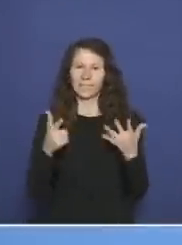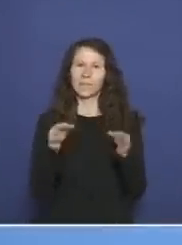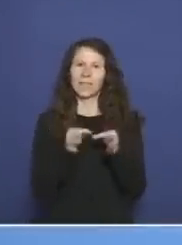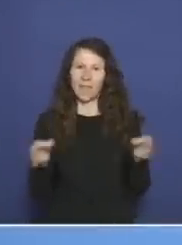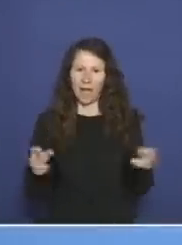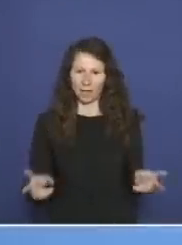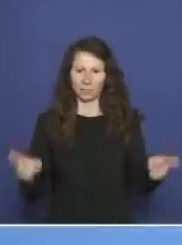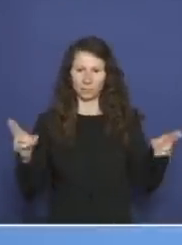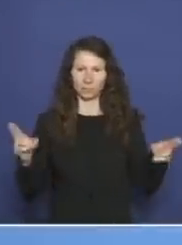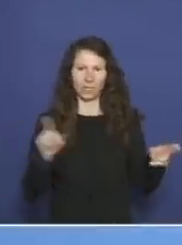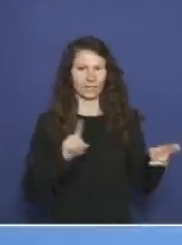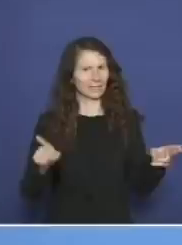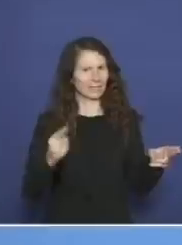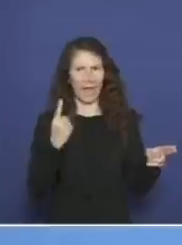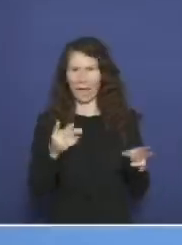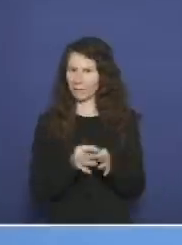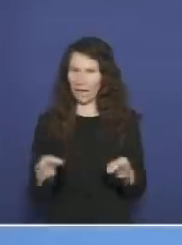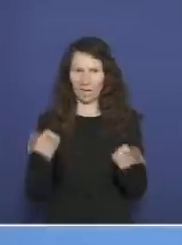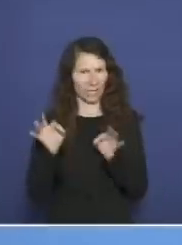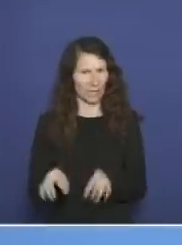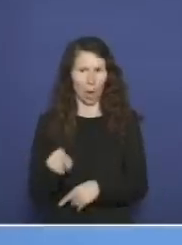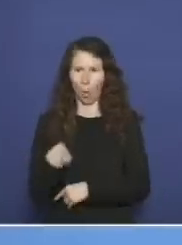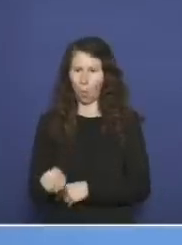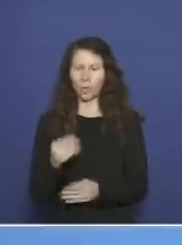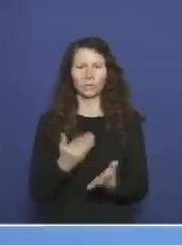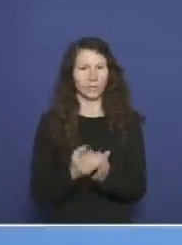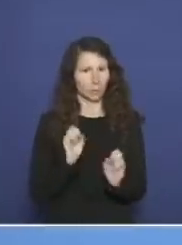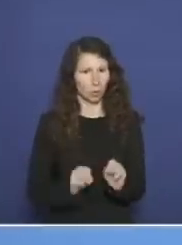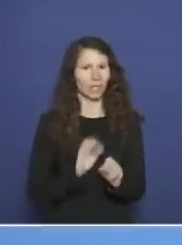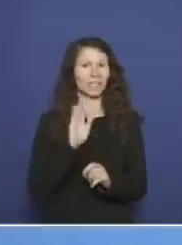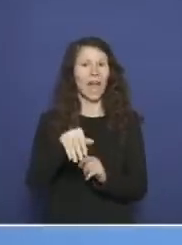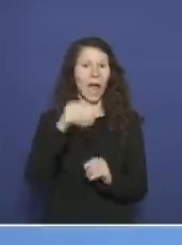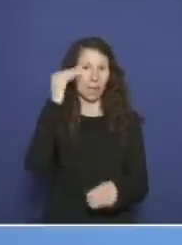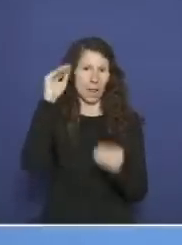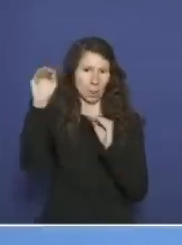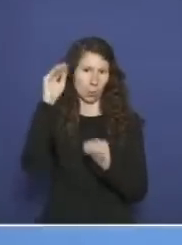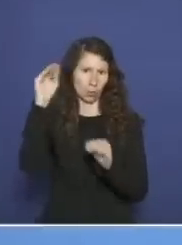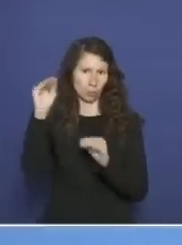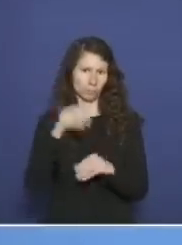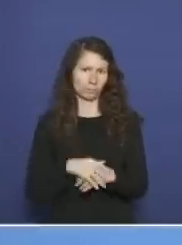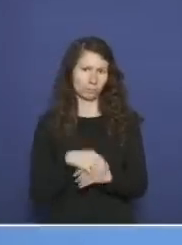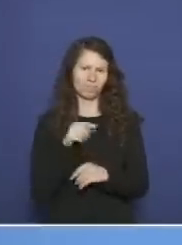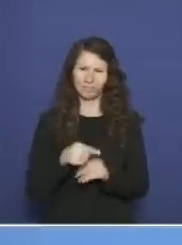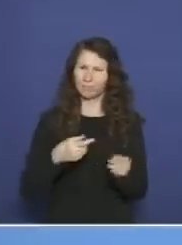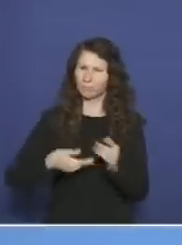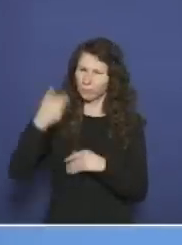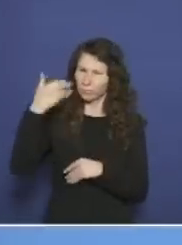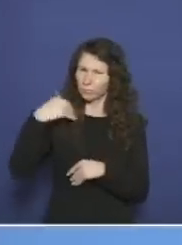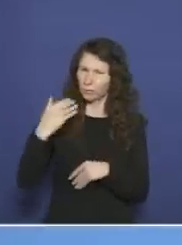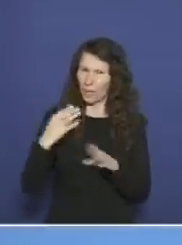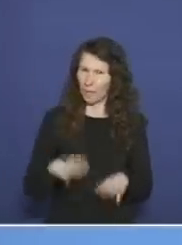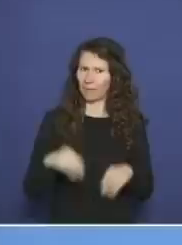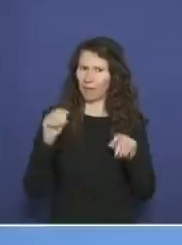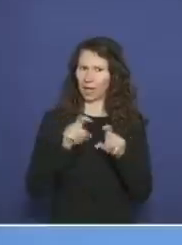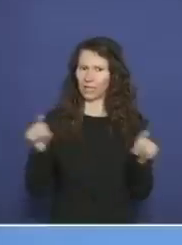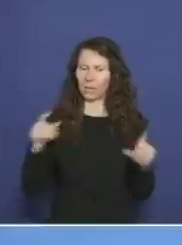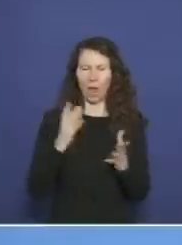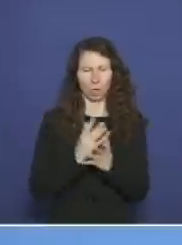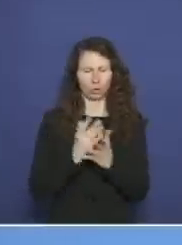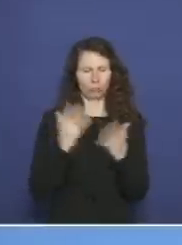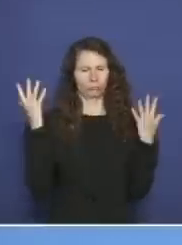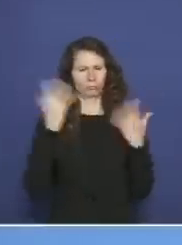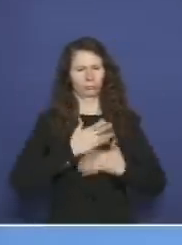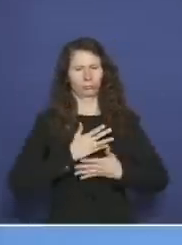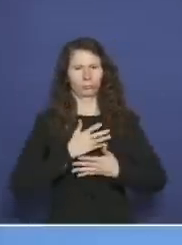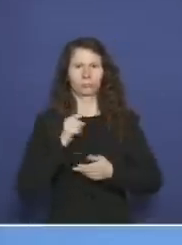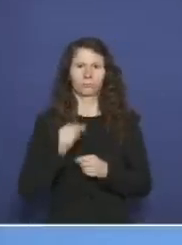auf einen Tag genau. Und dann kann es sein, dass durch Nachmeldungen, und das ist ja dieses Thema, was ganz am Anfang für so viel Verwirrung gesorgt hat, Nachmeldungen